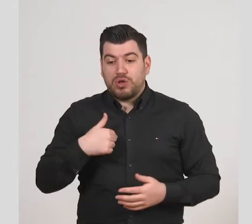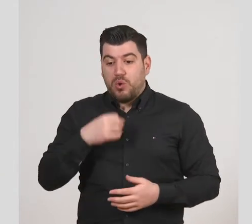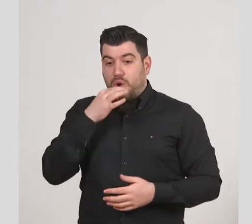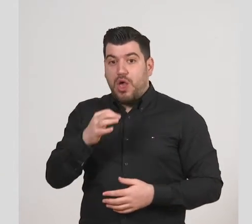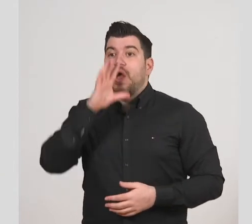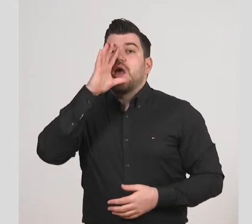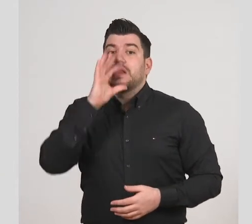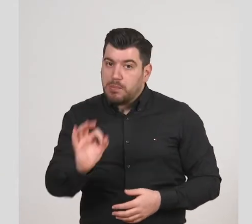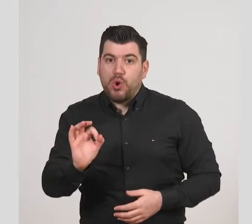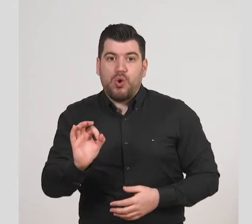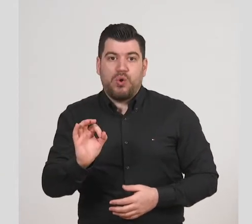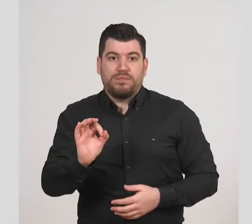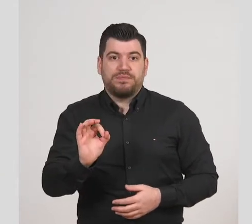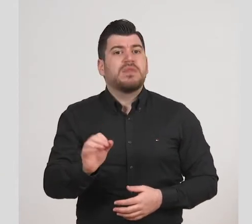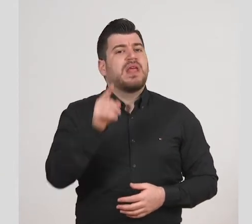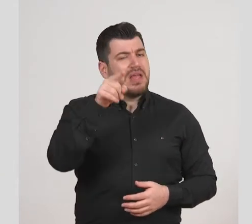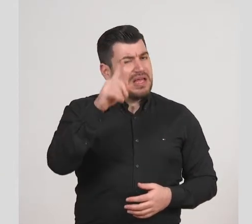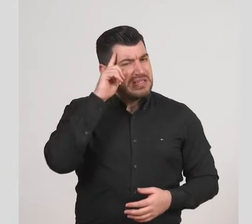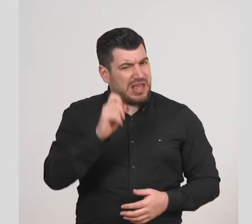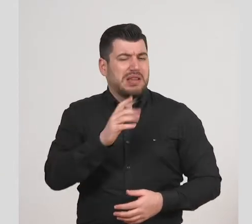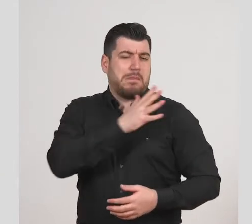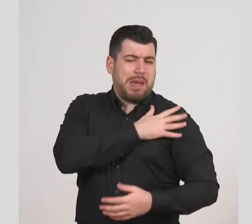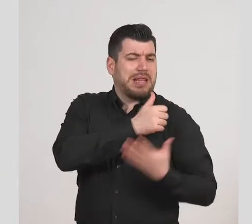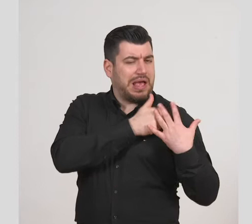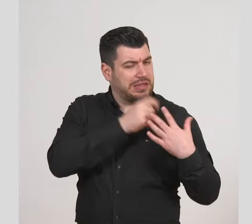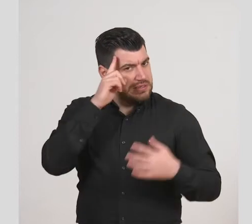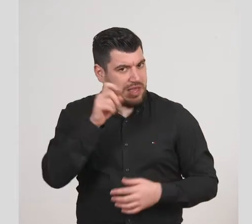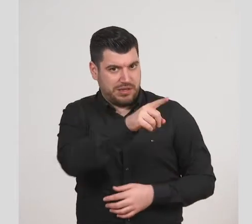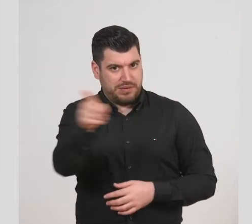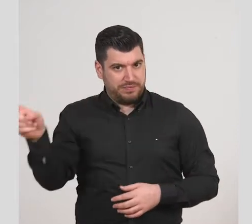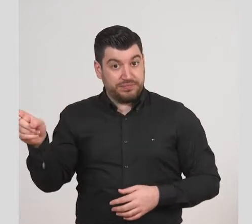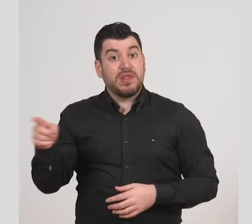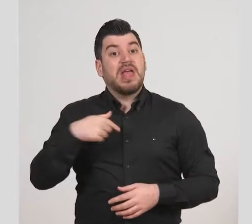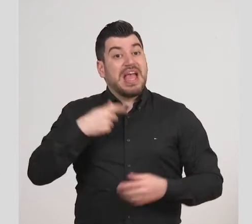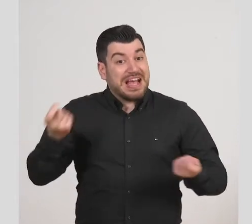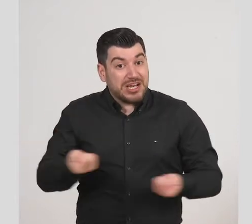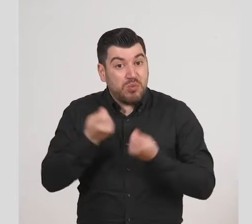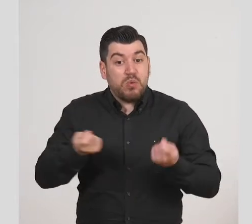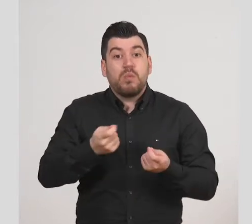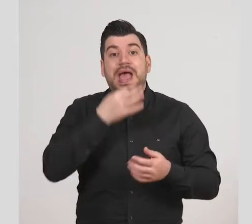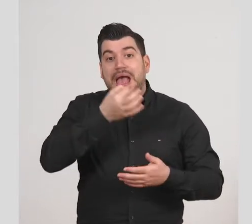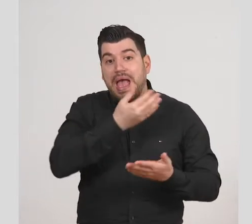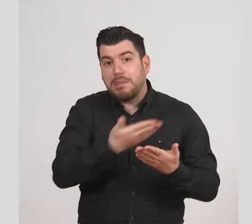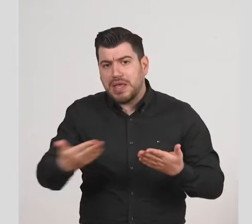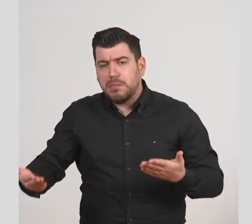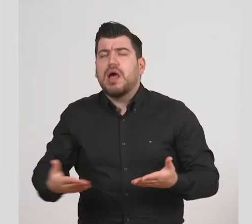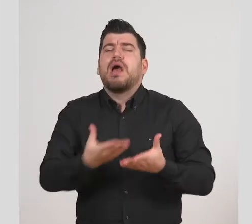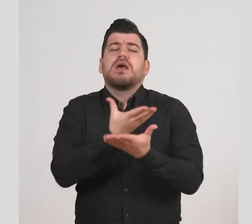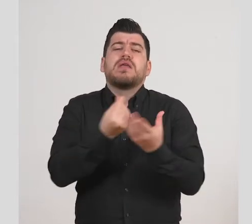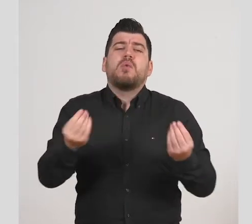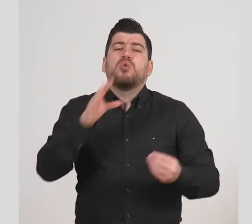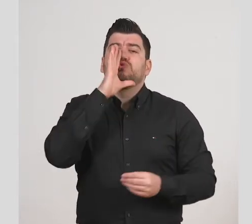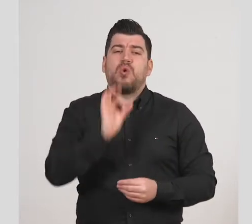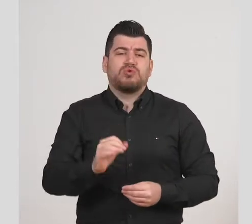τάξεις. Θα συζητήσουμε τώρα για τον προφορικό λόγο. Το χρησιμοποιούμε για πολλούς λόγους φυσικά, αλλά στη συγκεκριμένη περίπτωση θα προσπαθήσουμε